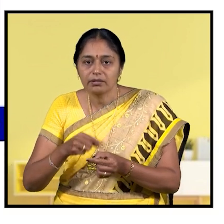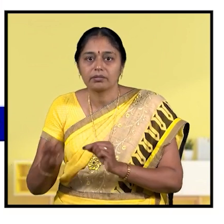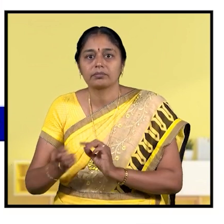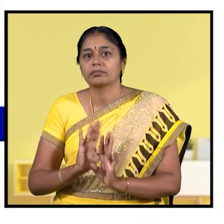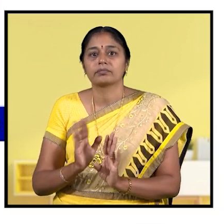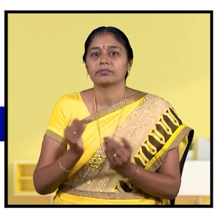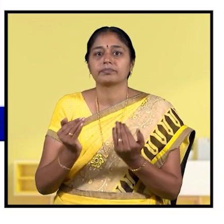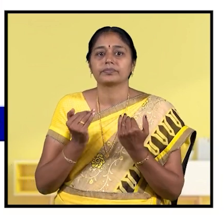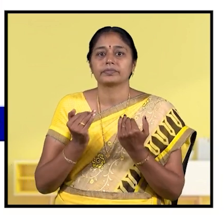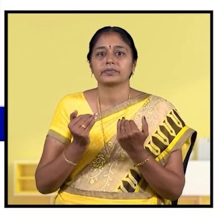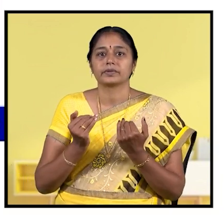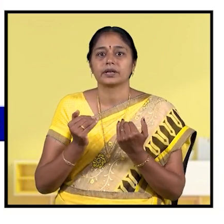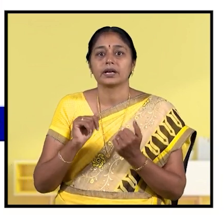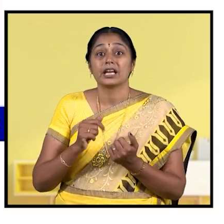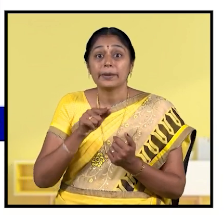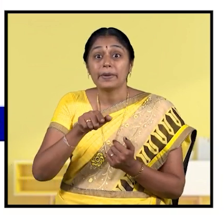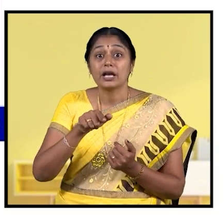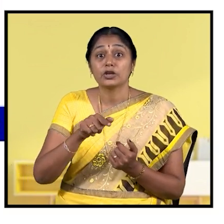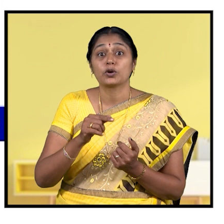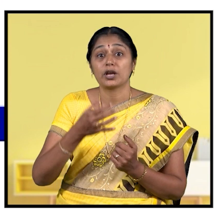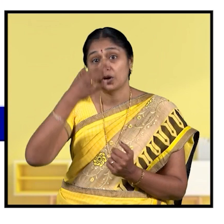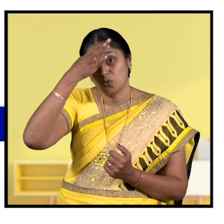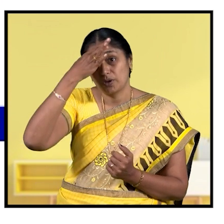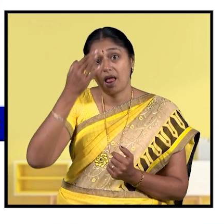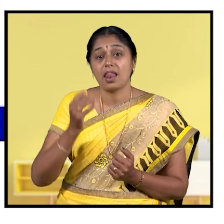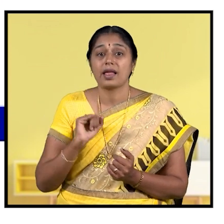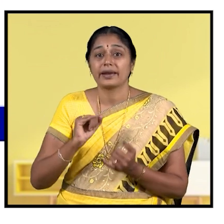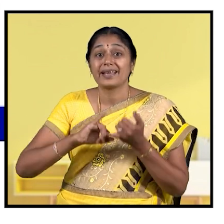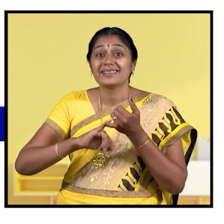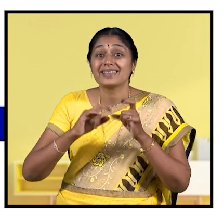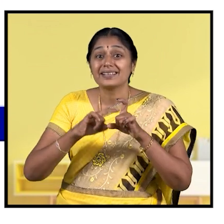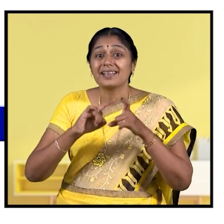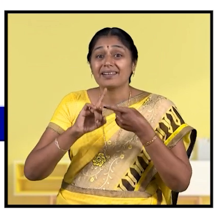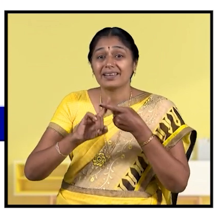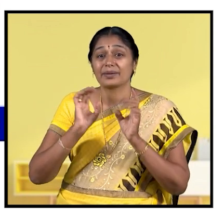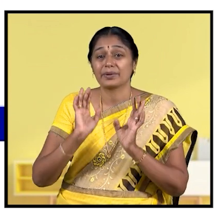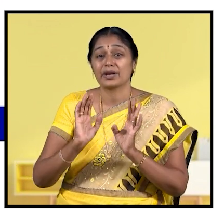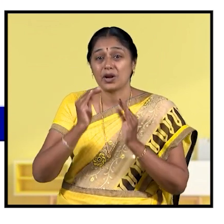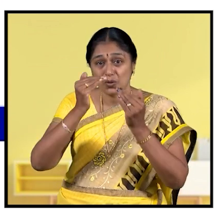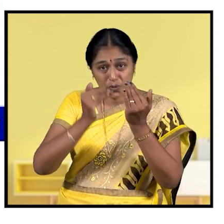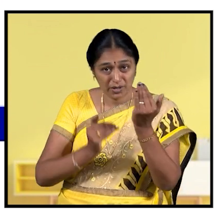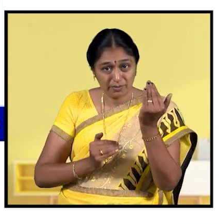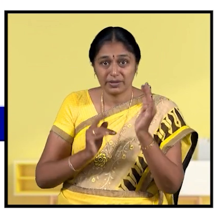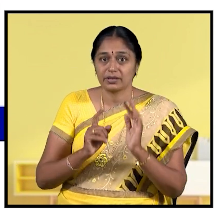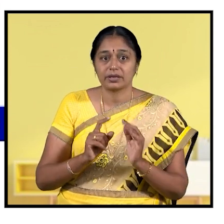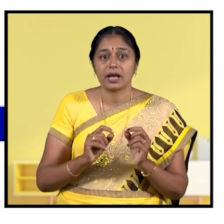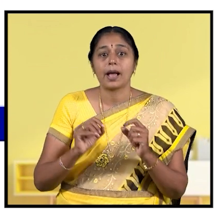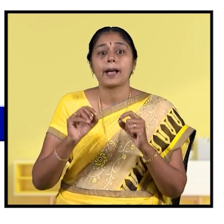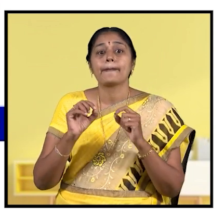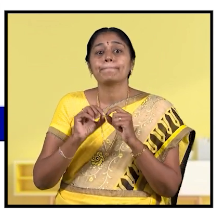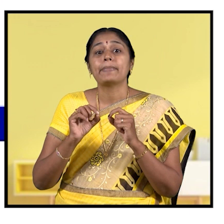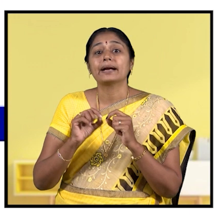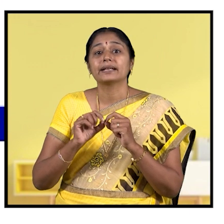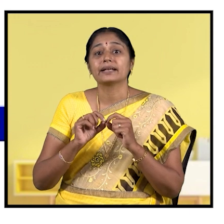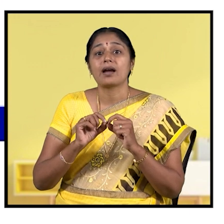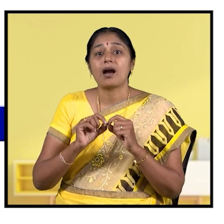தொடர் மூலம் பரவக்கூடிய நோய்கள் என்ன அப்படின்னு இப்போ வந்து நம்ம ஒரு அட்டவணையில் பார்க்க போகிறோம். அதாவது இது என்னென்ன பரப்புது அப்படின்னு பார்த்தீங்கன்னா, காரணிகள் பாக்டீரியா பரப்புது. பாக்டீரியா பரப்புகிற